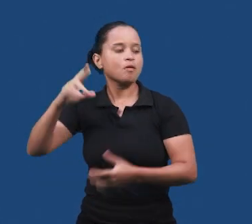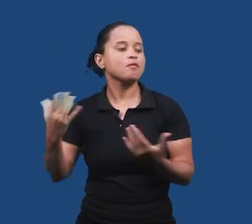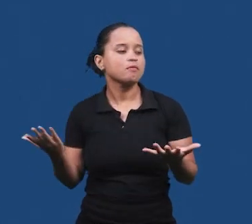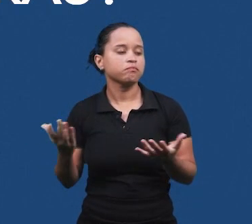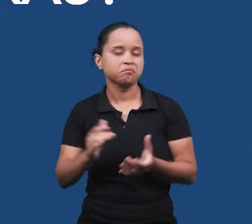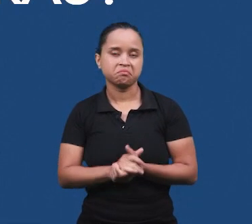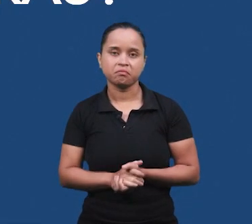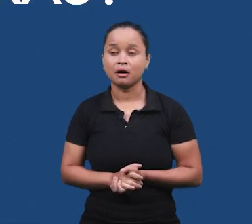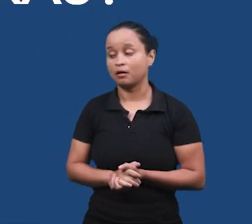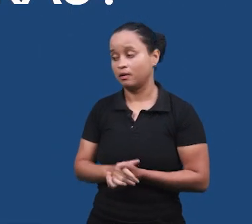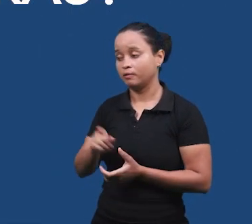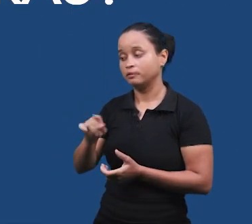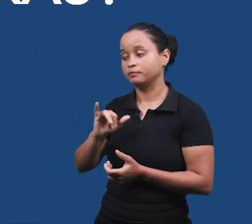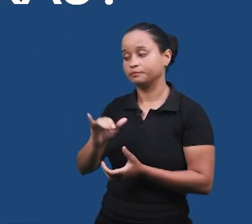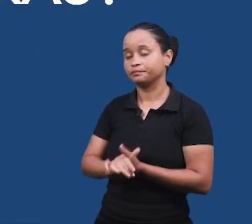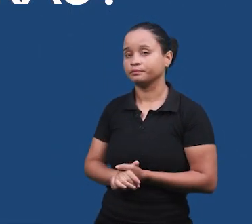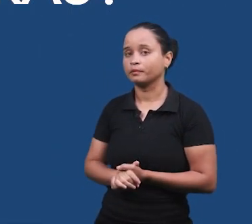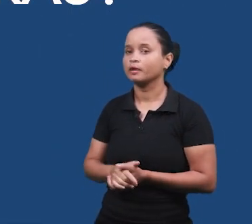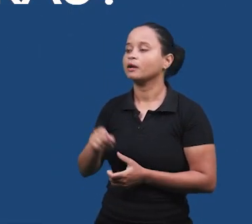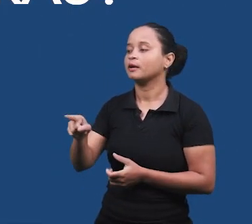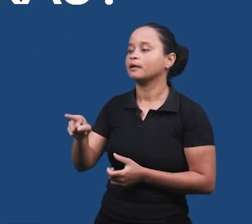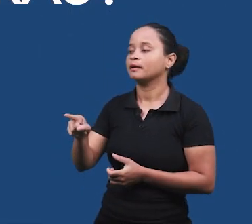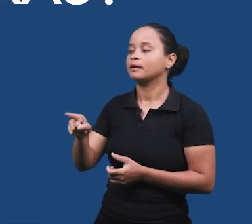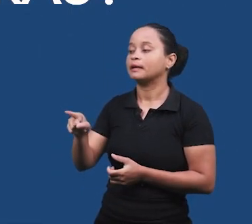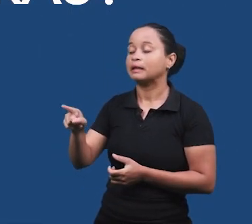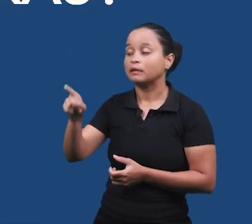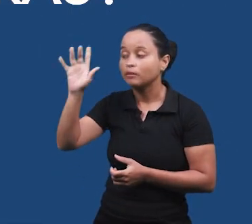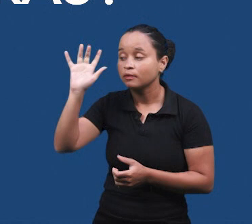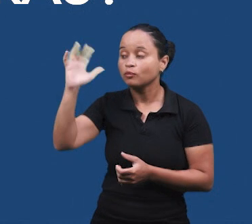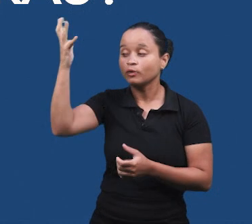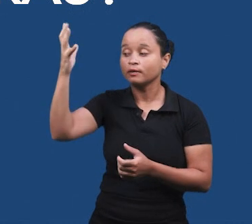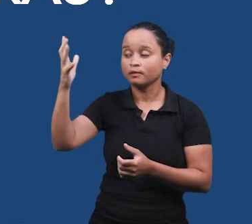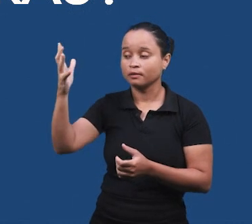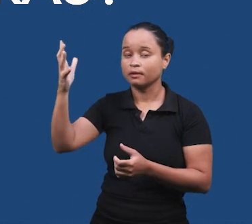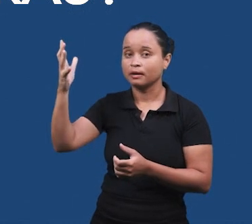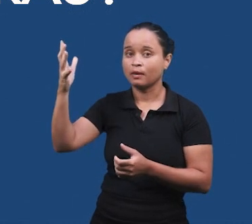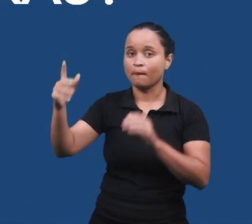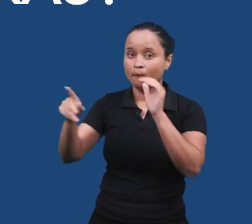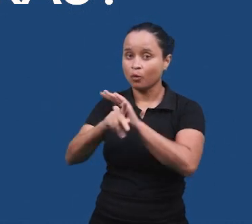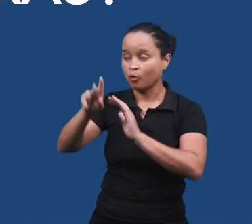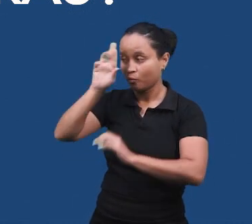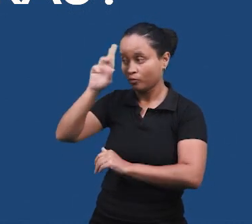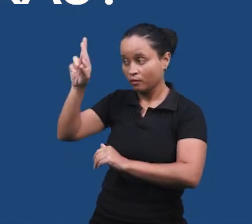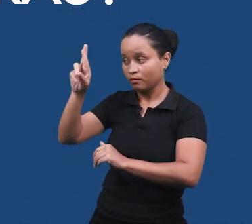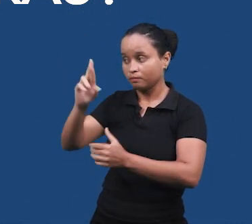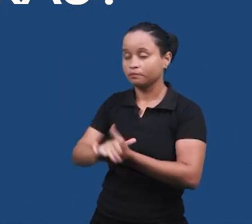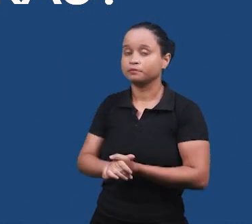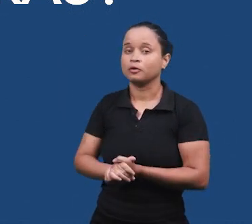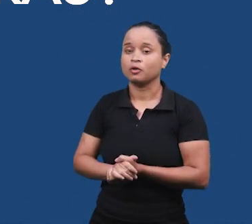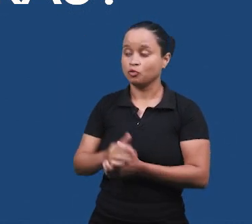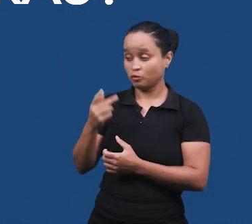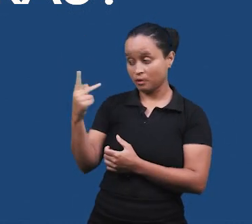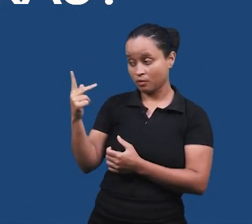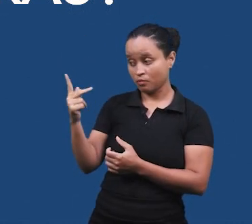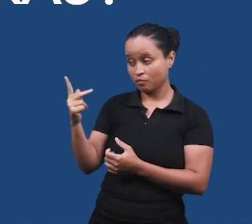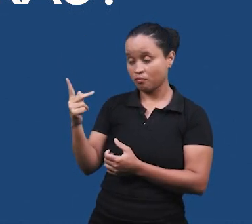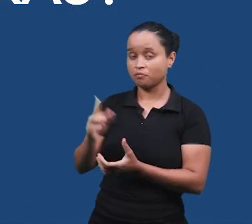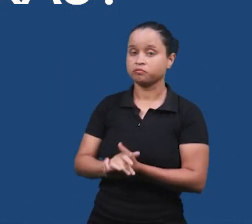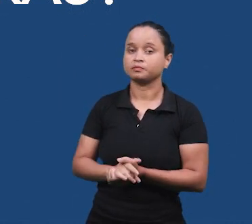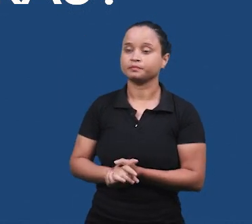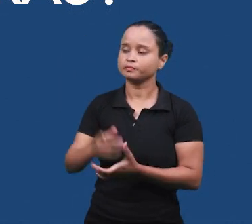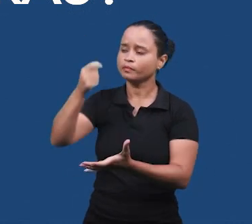maison du Seigneur? Et Ésaïe a dit: ceci te sera pour signe de la part du Seigneur, que le